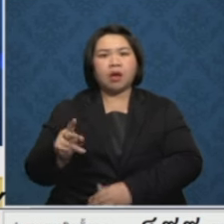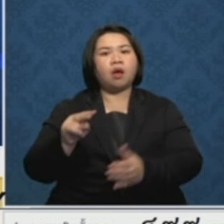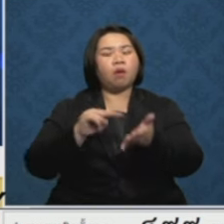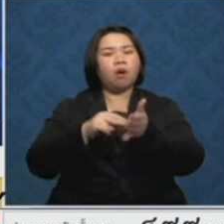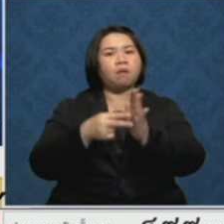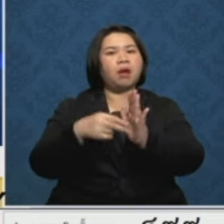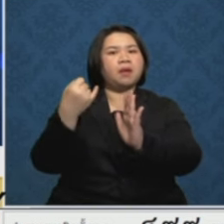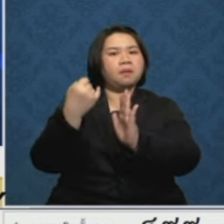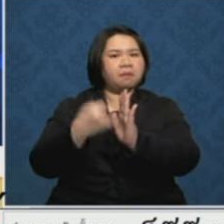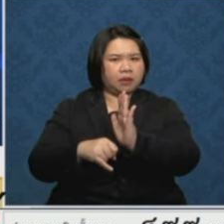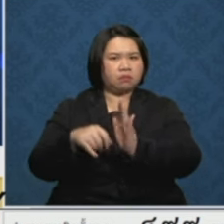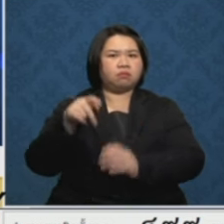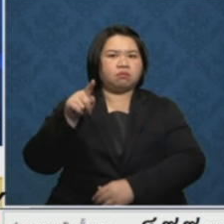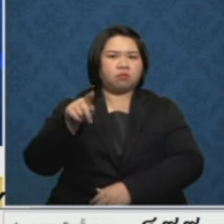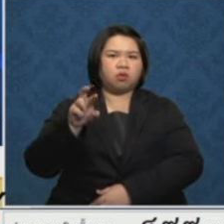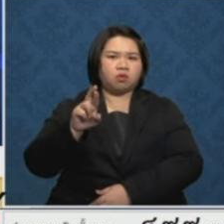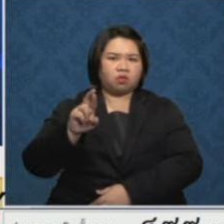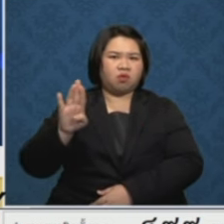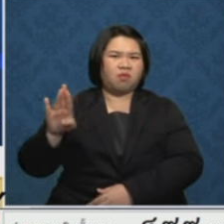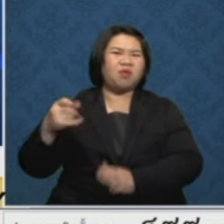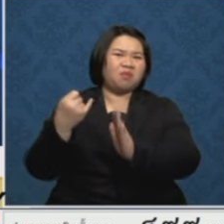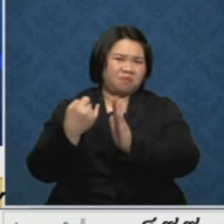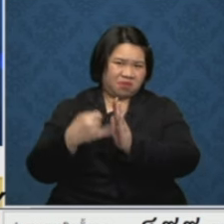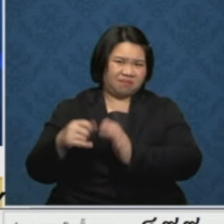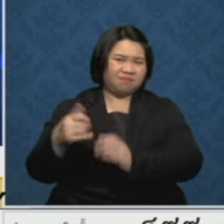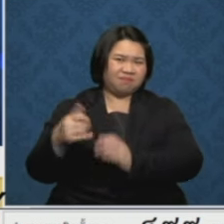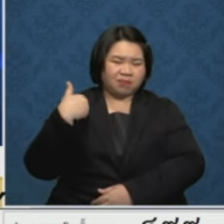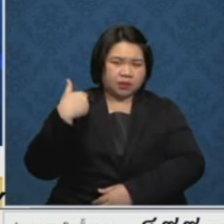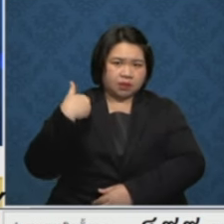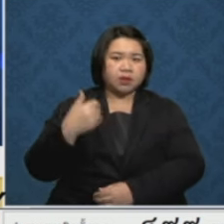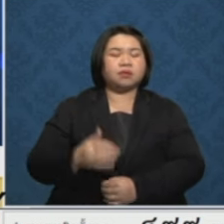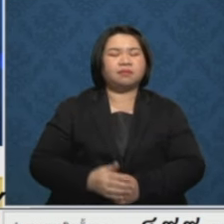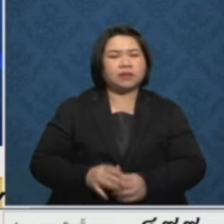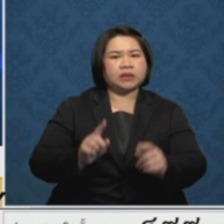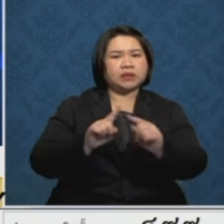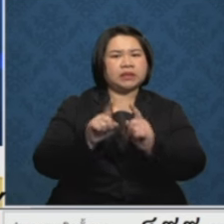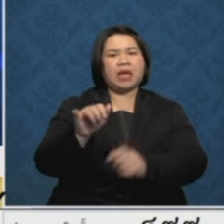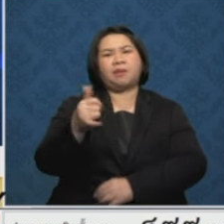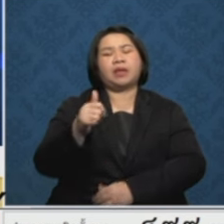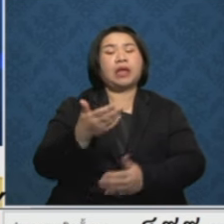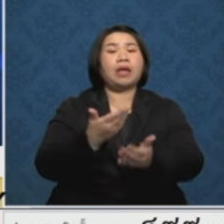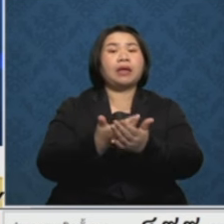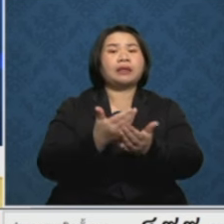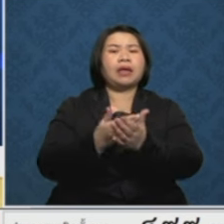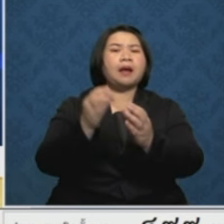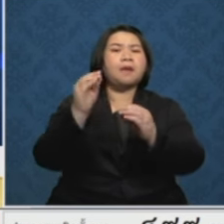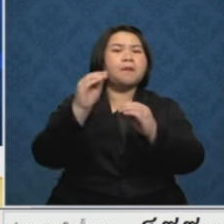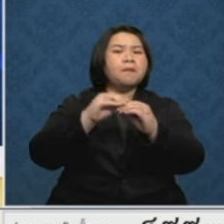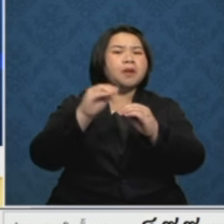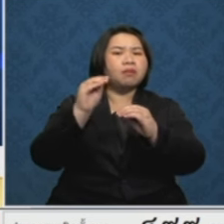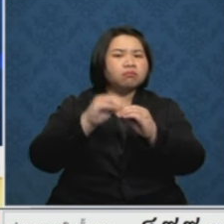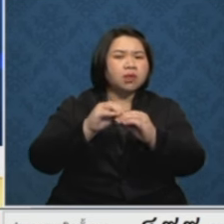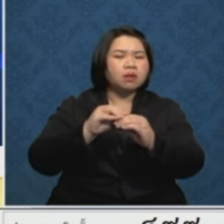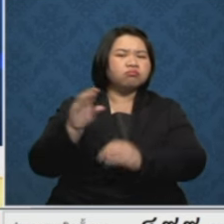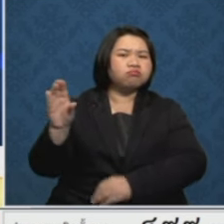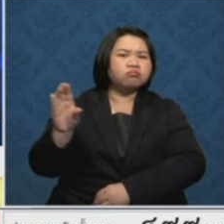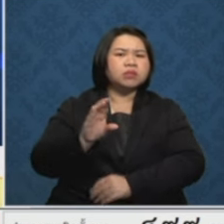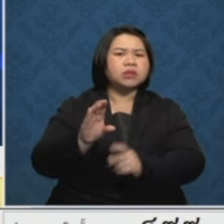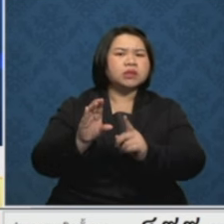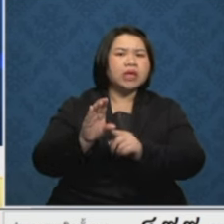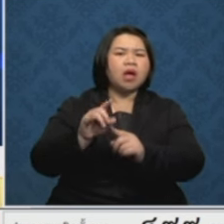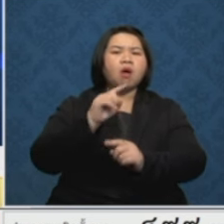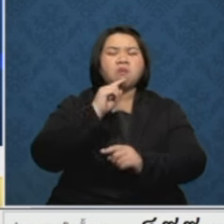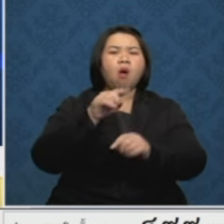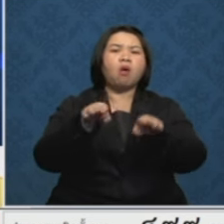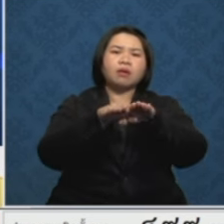ำผิดพรบ.วินัยการเงินการคลังอีกครั้งนะคะแต่ท่านก็จะบอกว่าโอ้งบเพิ่มเติมไม่ได้เป็นไม่ต้องใช้เก